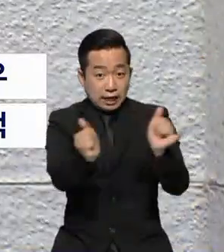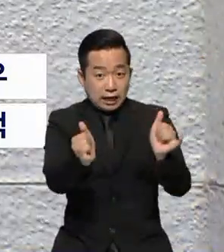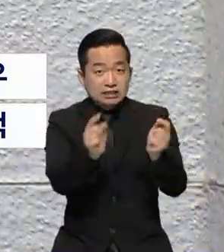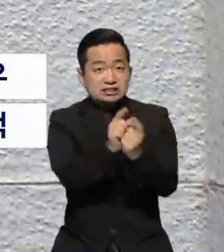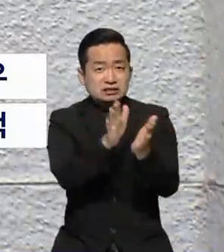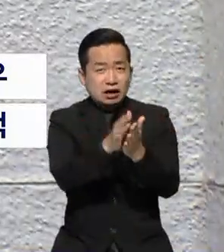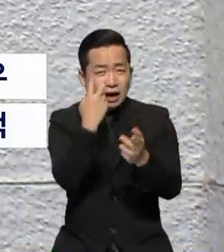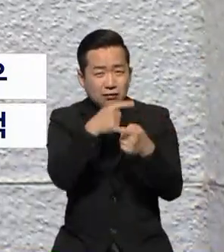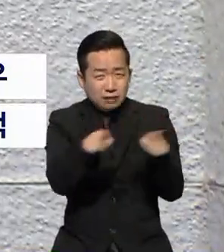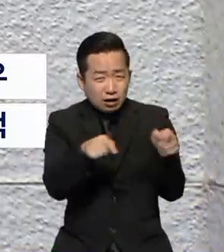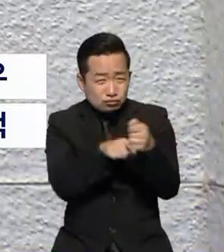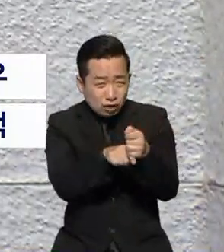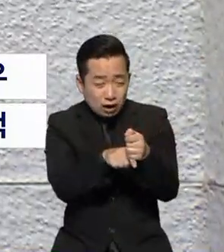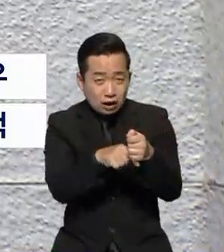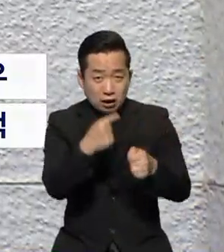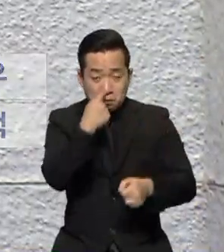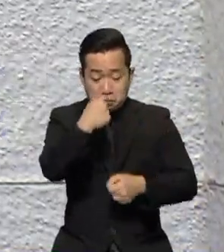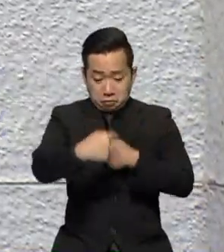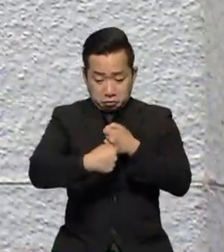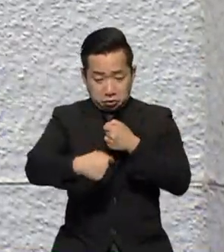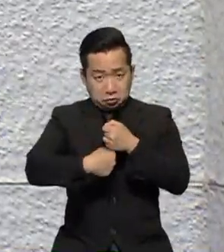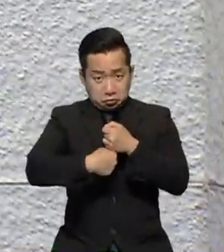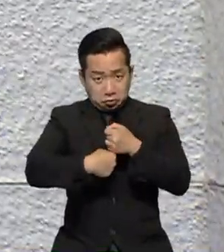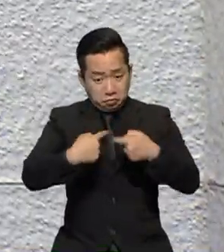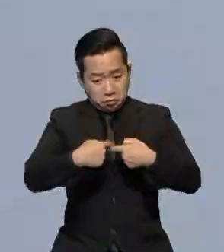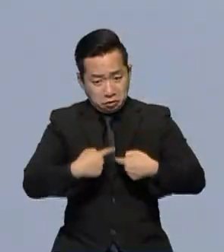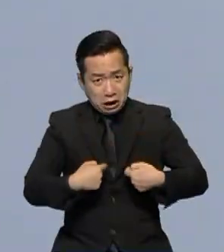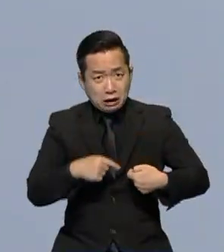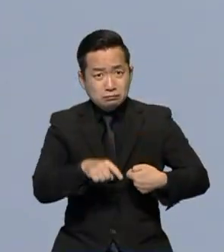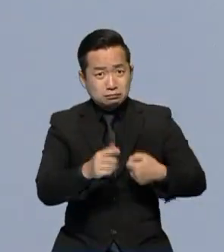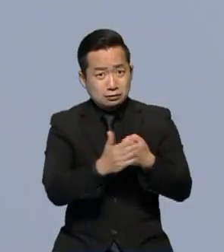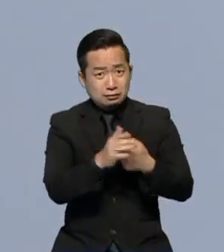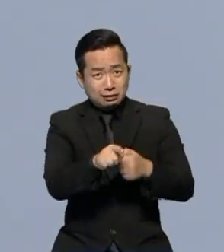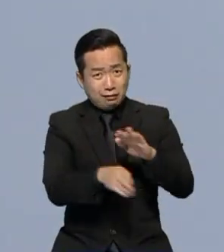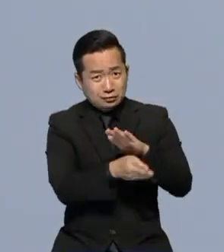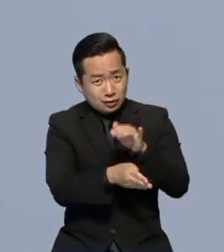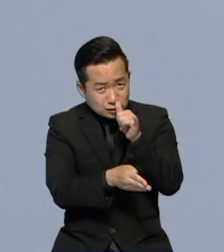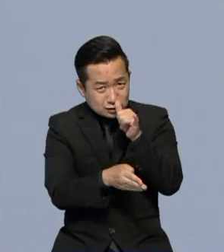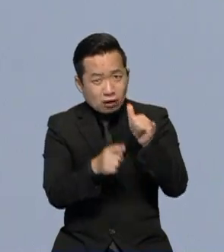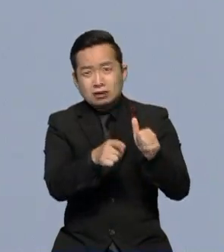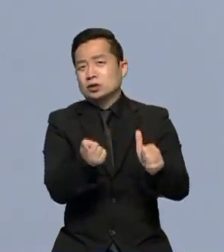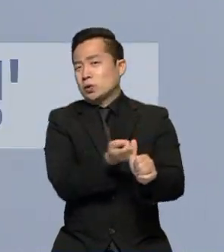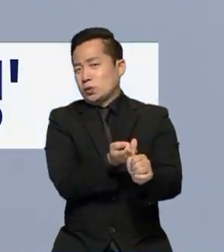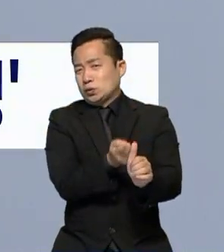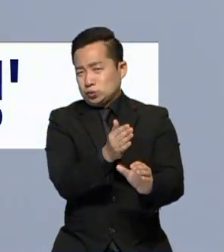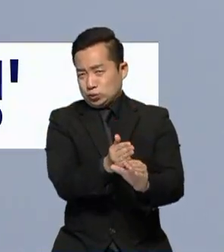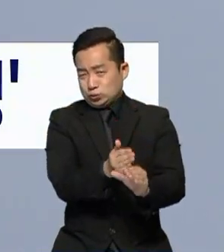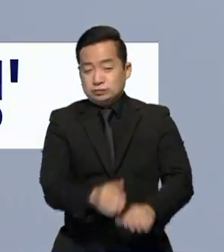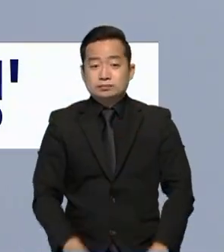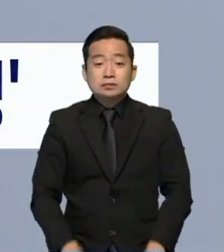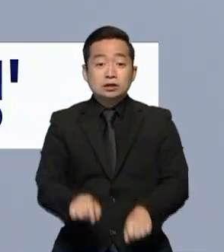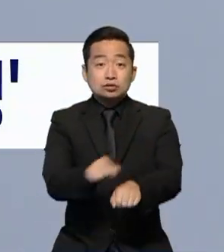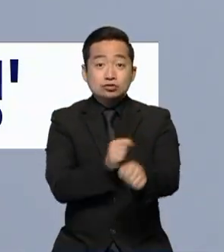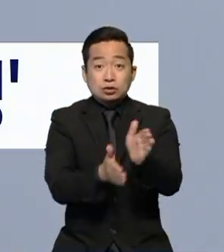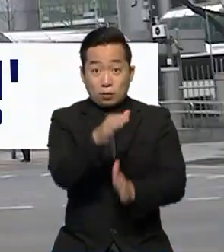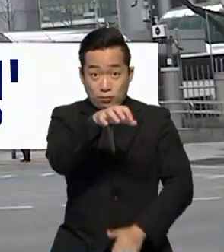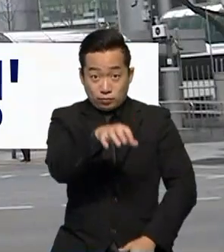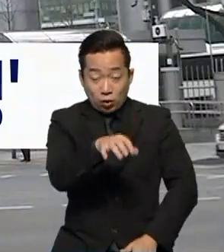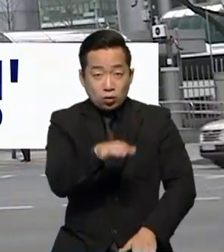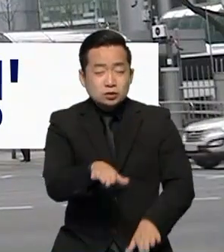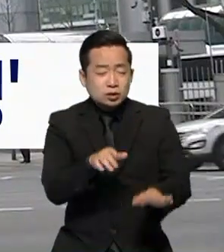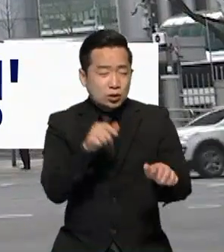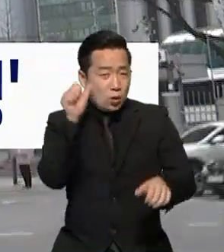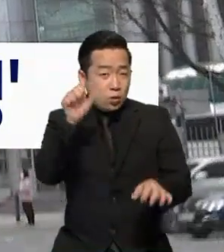감찰하고 수사하는 이른바 셀프 감찰과 수사에 대한 비판 여론이 커지고 있습니다. 특수본이 참사 닷새째인 오늘까지 조사한